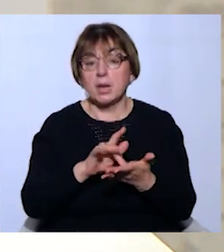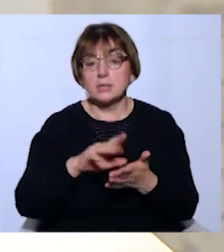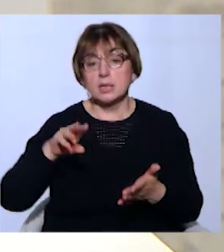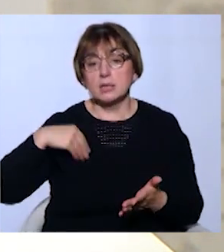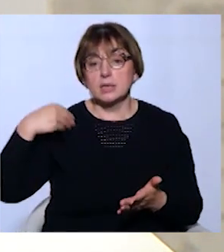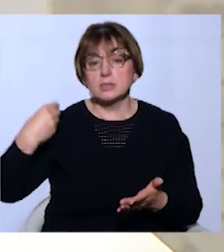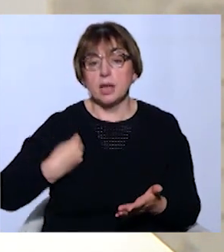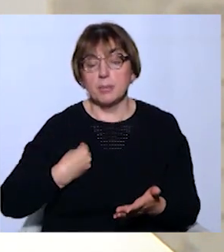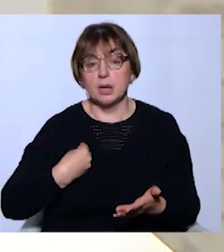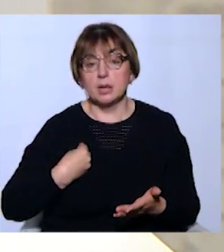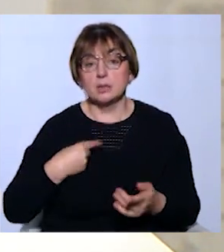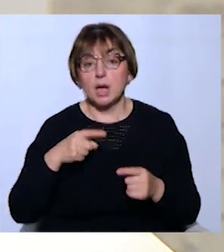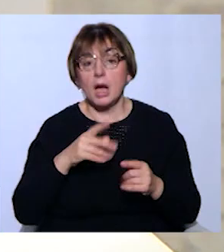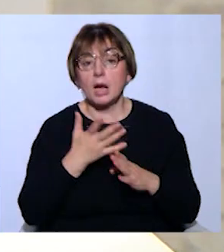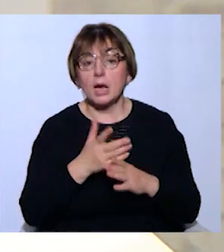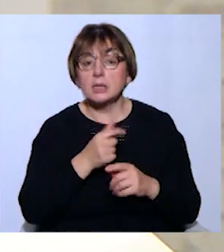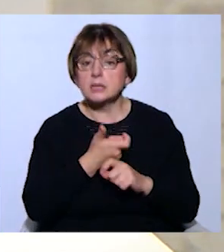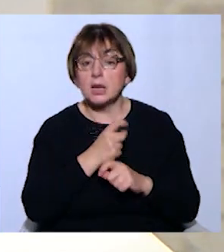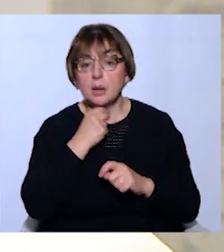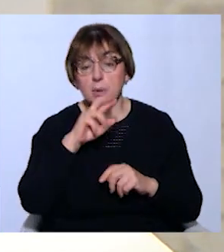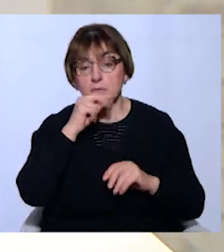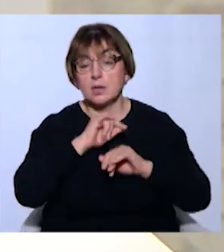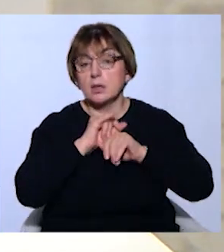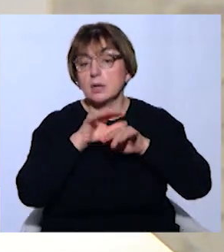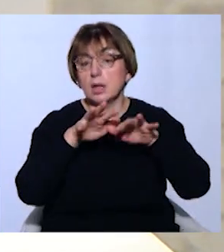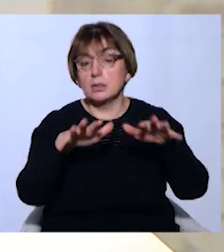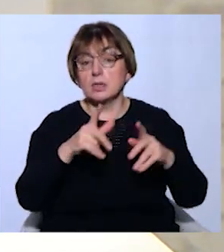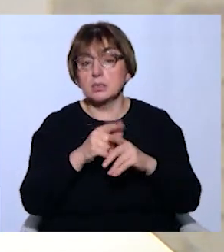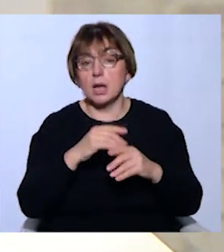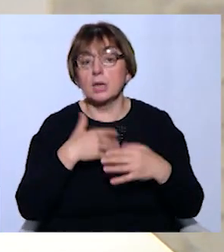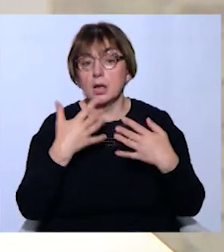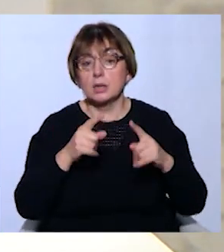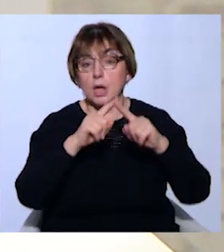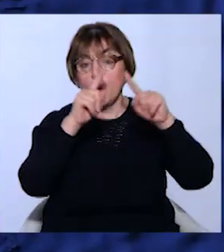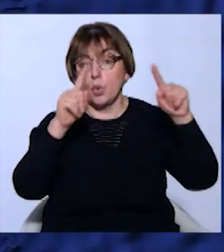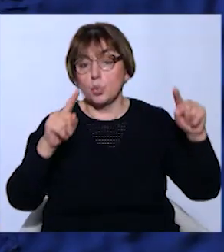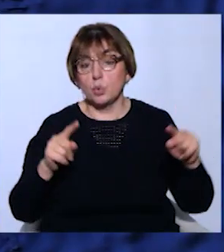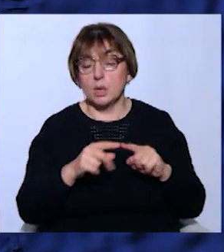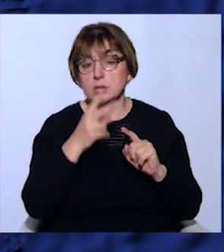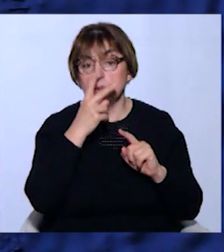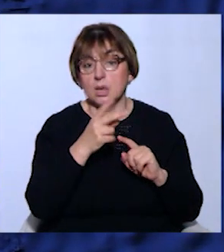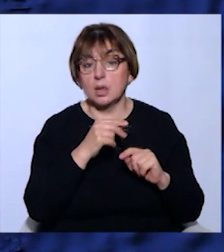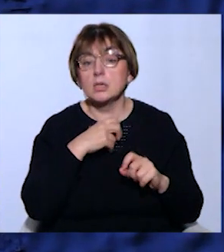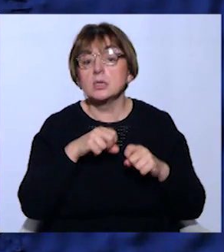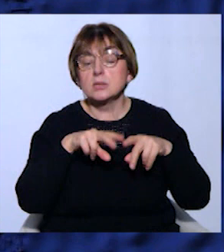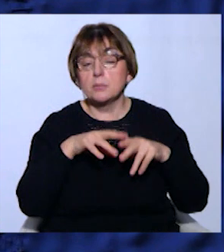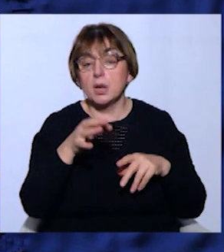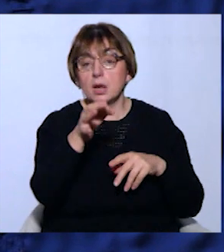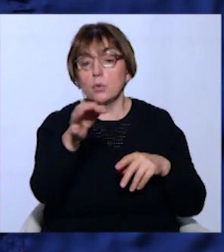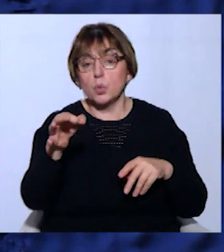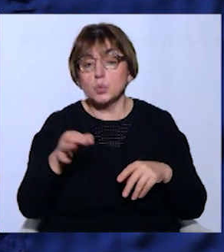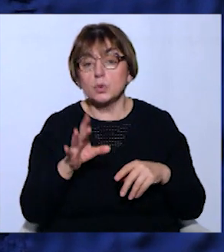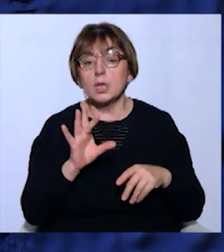საფრანგეთი. და აი აქ მომატებული რადიაცია ამის გამო და კიდევ არის, აი რუკას ხედავ ახლა, კუნძული